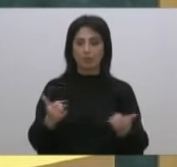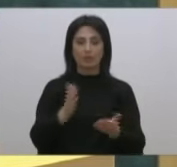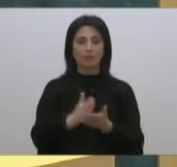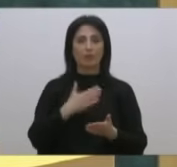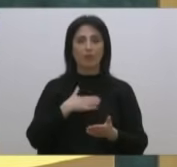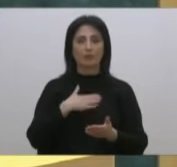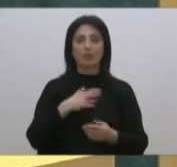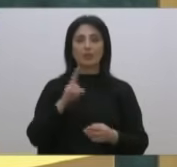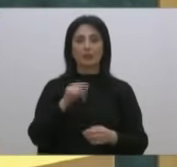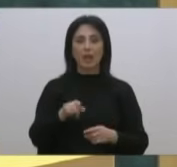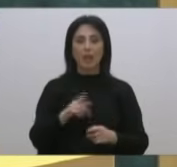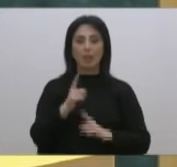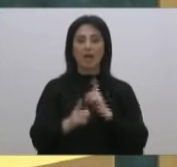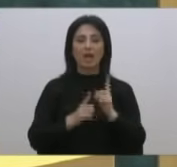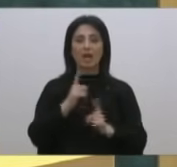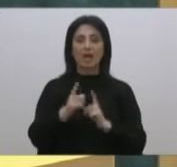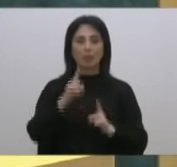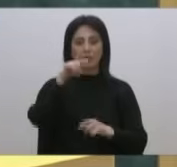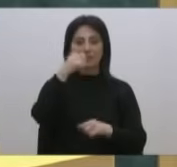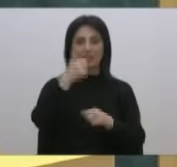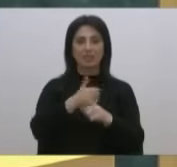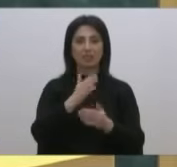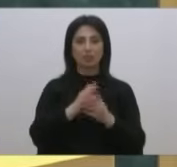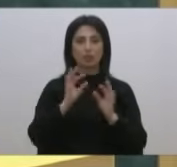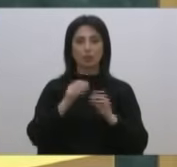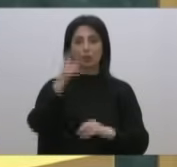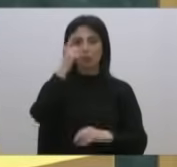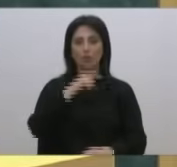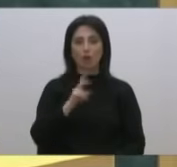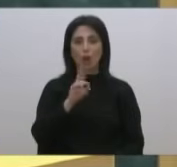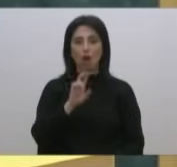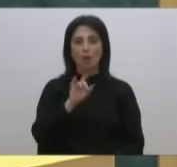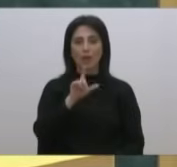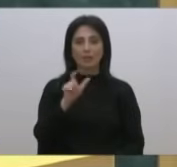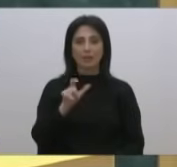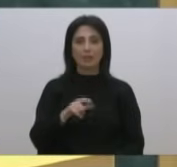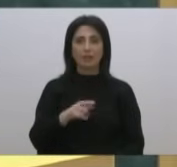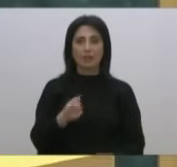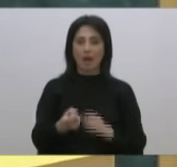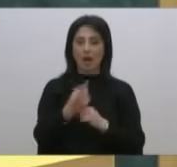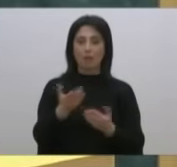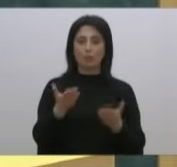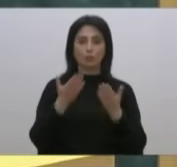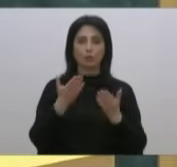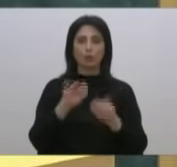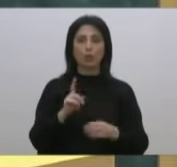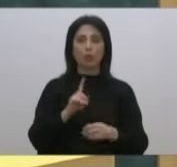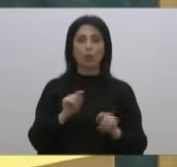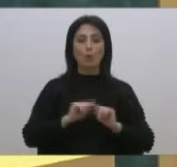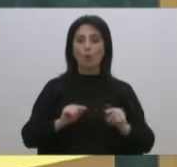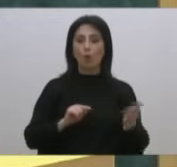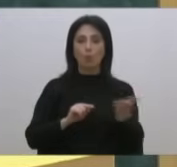დღეს ჩვენ და ამ რეფორმის სათავეში გახდათ სწორედ ბატონი ირაკლი კობახიძე. გამოჩნდა,